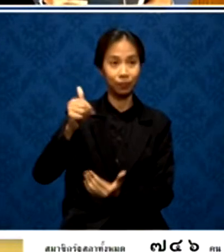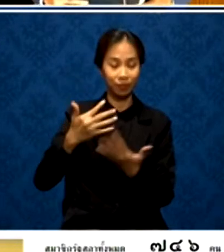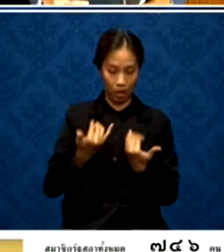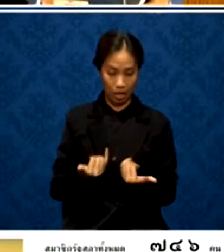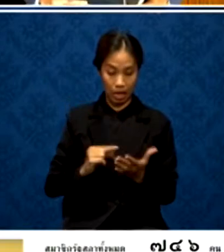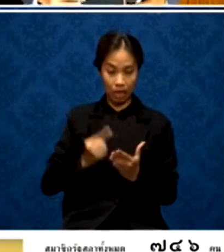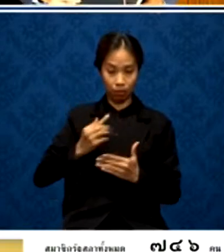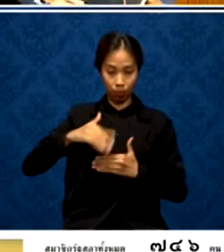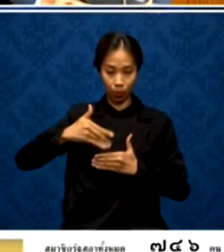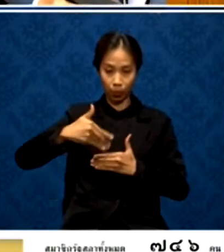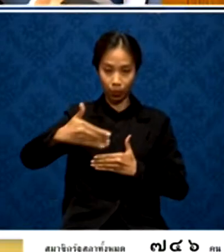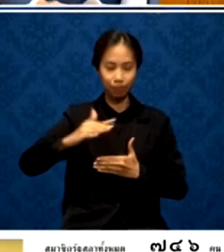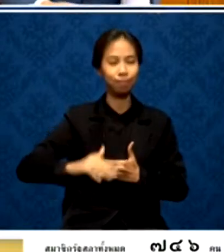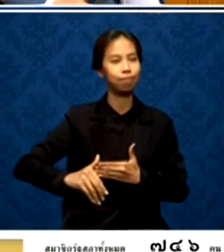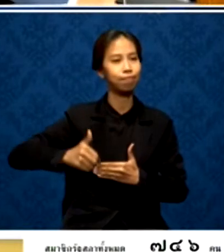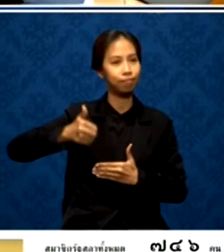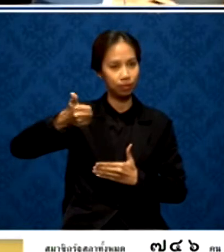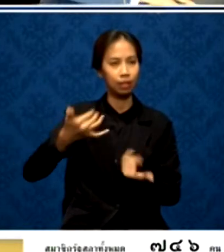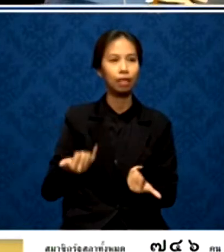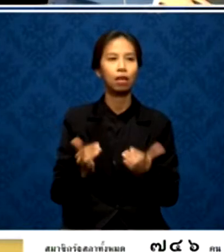เป็นต้นไปขอบคุณครับ